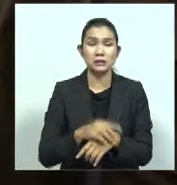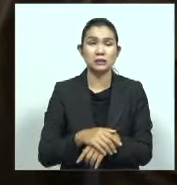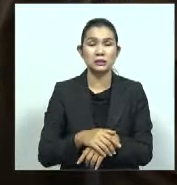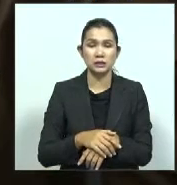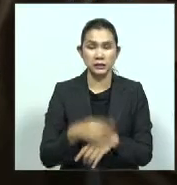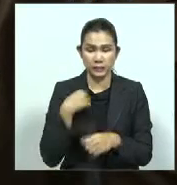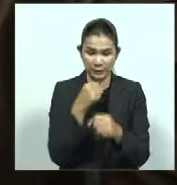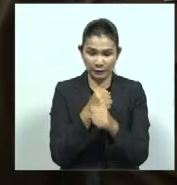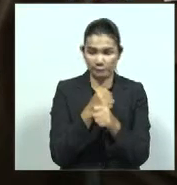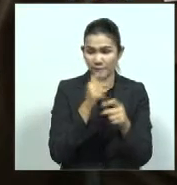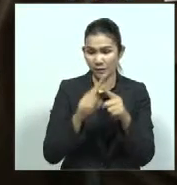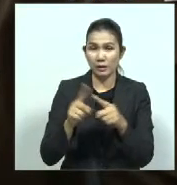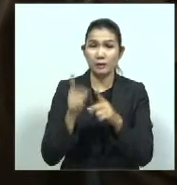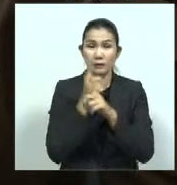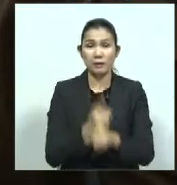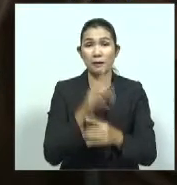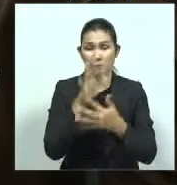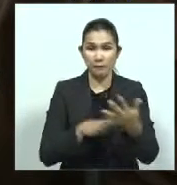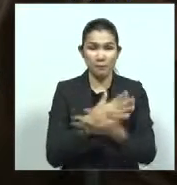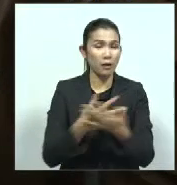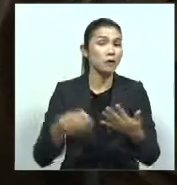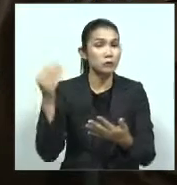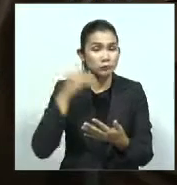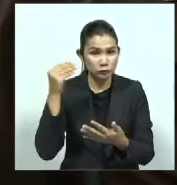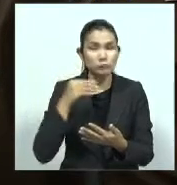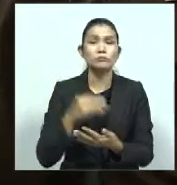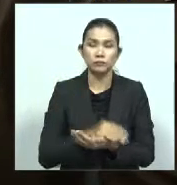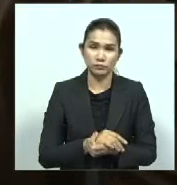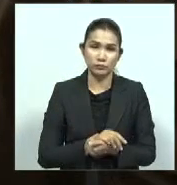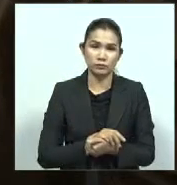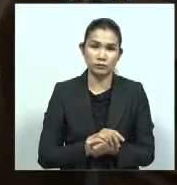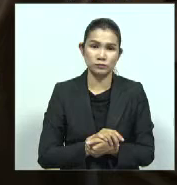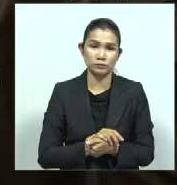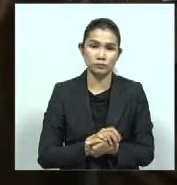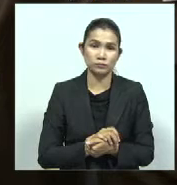ราก็ดำเนินการตามแผนทุกครั้งนะครับครับ